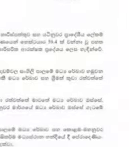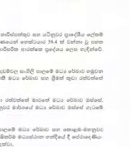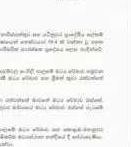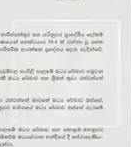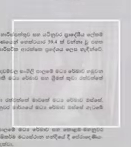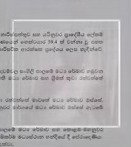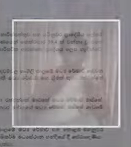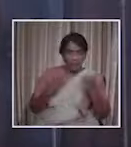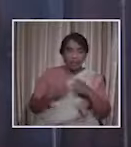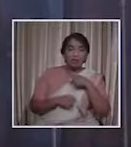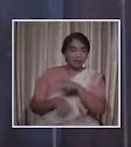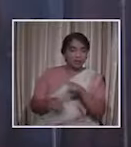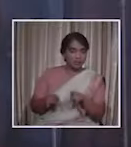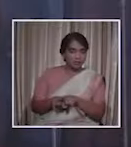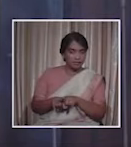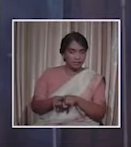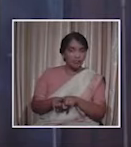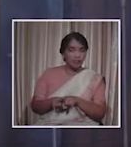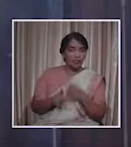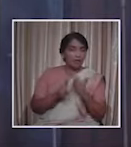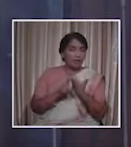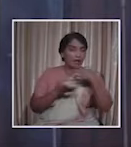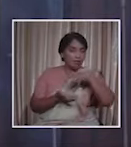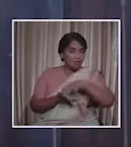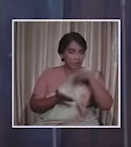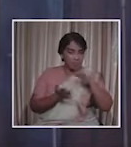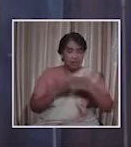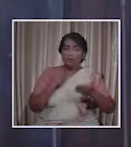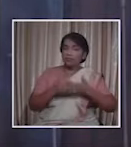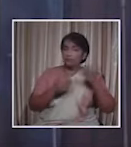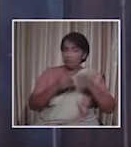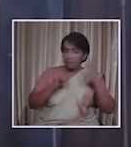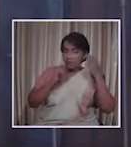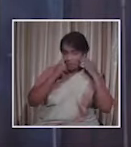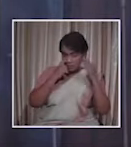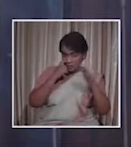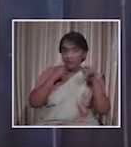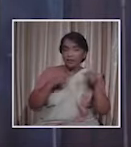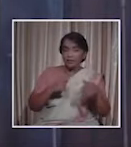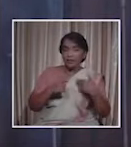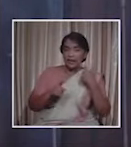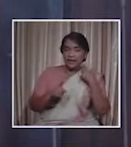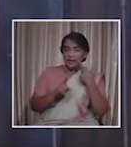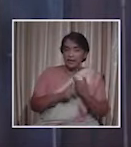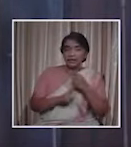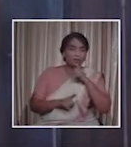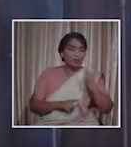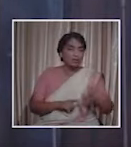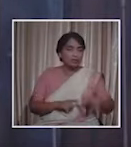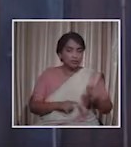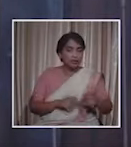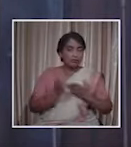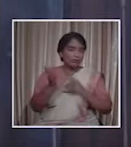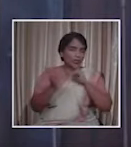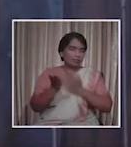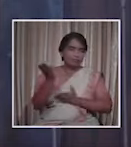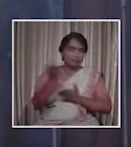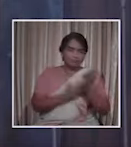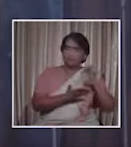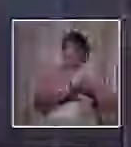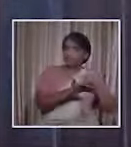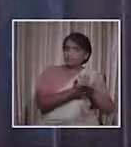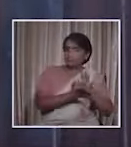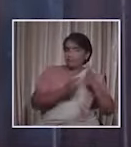කතානායකතුමනි. ඉතින් මේ කලාපයේ තුල කරන ඉදිකිරීම් සම්බන්ධයෙන් අපේ මහනුවර මහේස්ත්‍රාත් අධිකරණයේ නඩු ගණනාවක් පවරලා තිබෙනවා